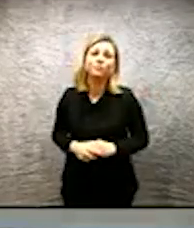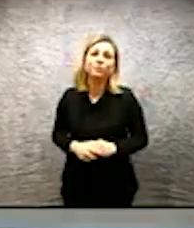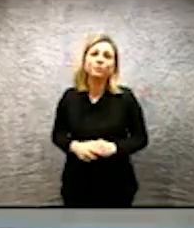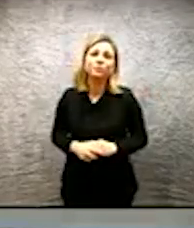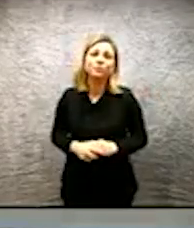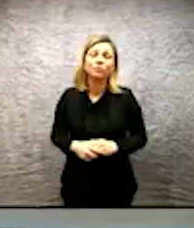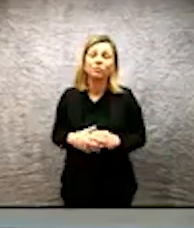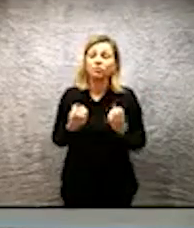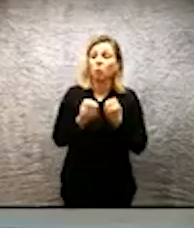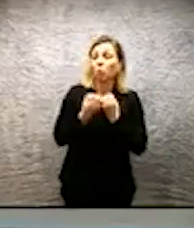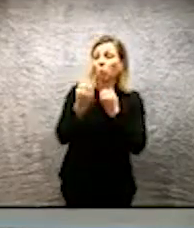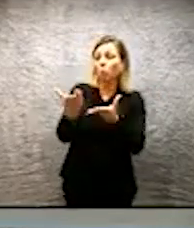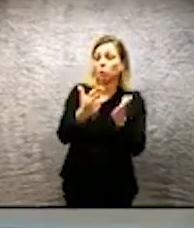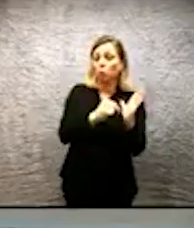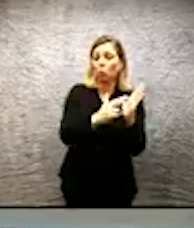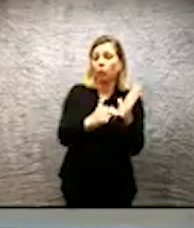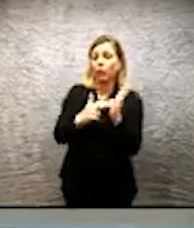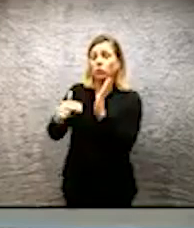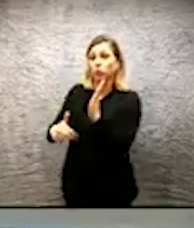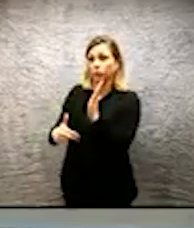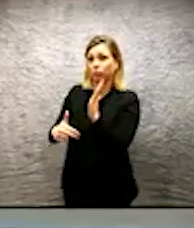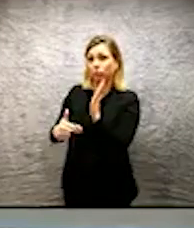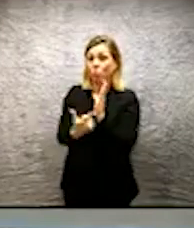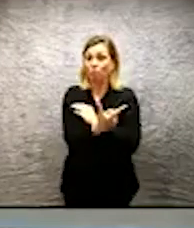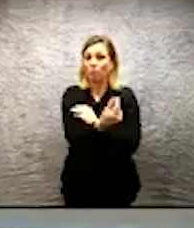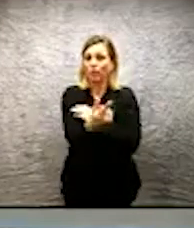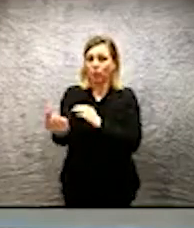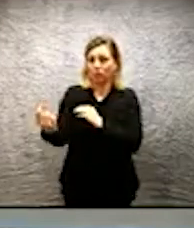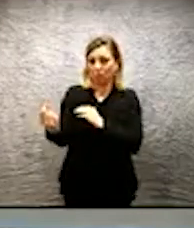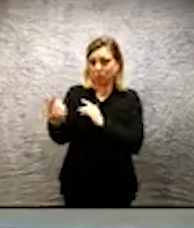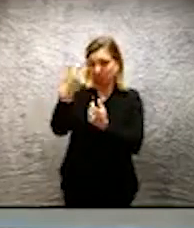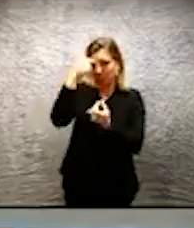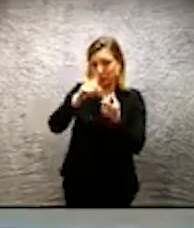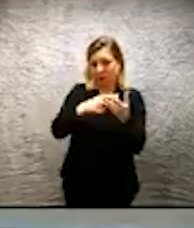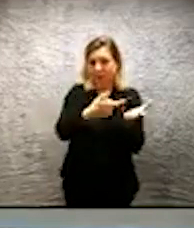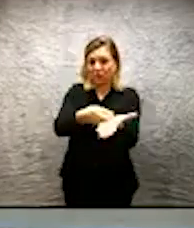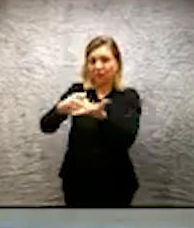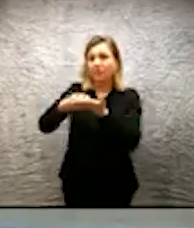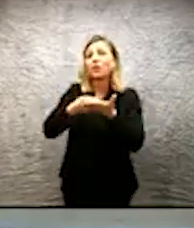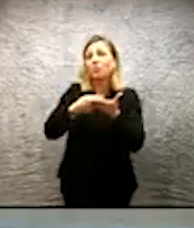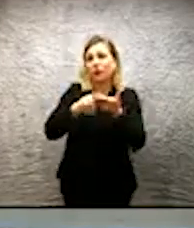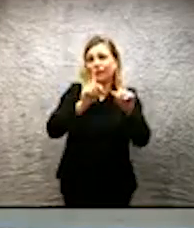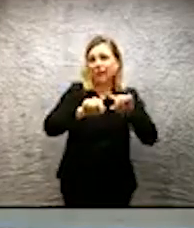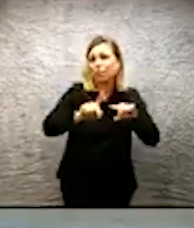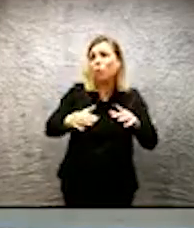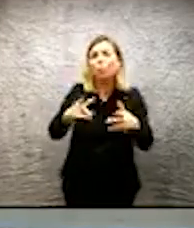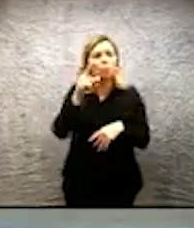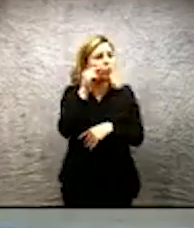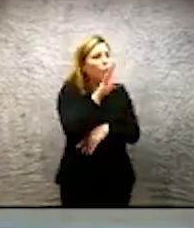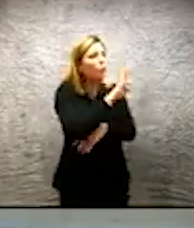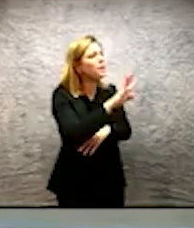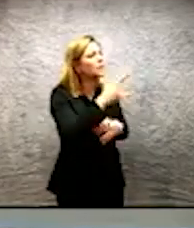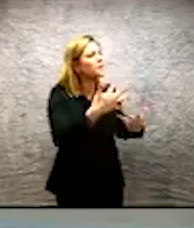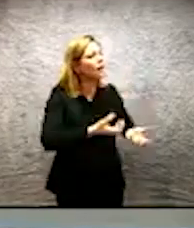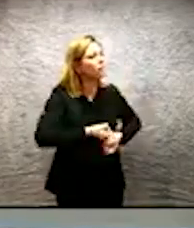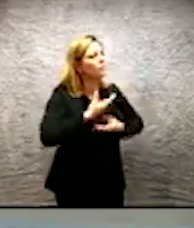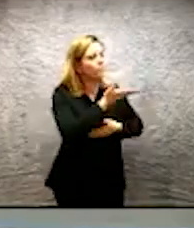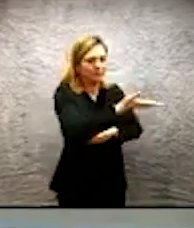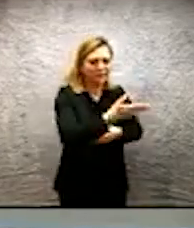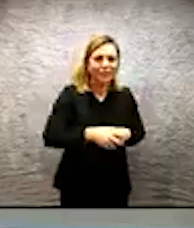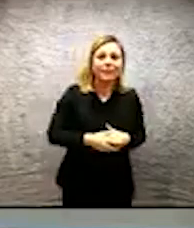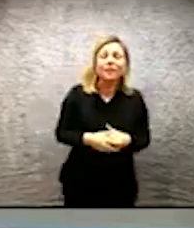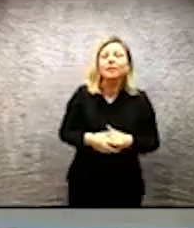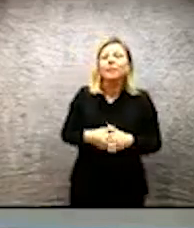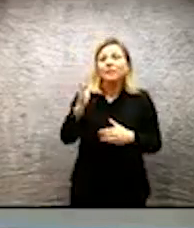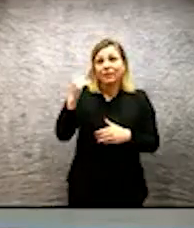une proposition de convention, donc de partenariat pour l'achat des équipements, monsieur Mutet, vous l'avez dit, nécessaire à l'installation et au fonctionnement